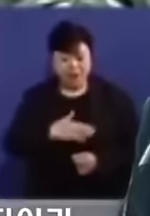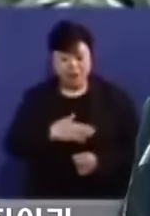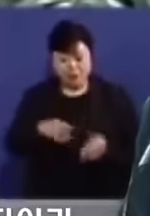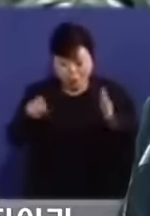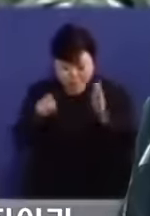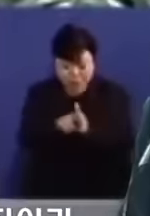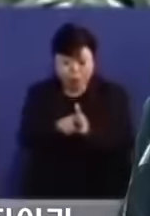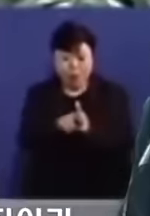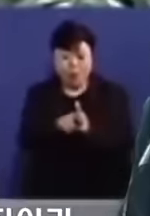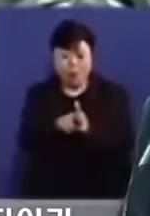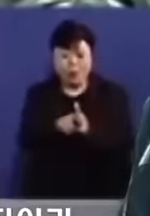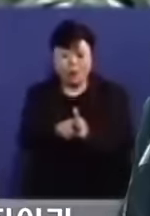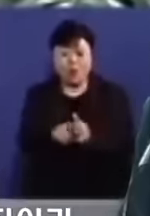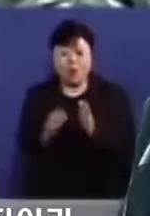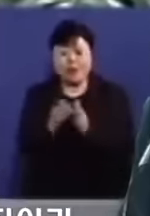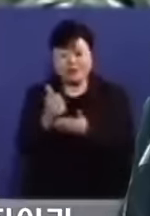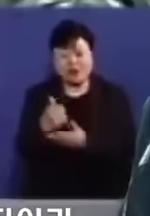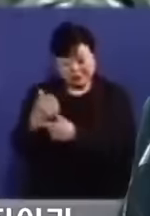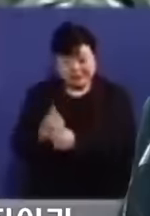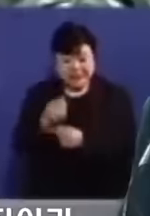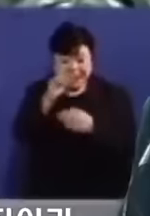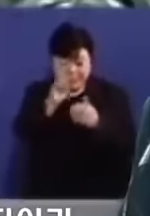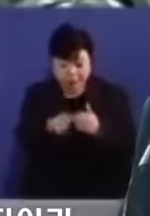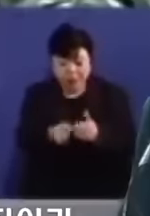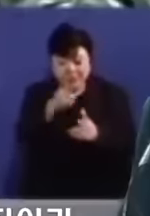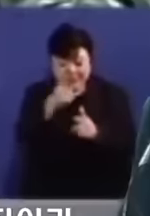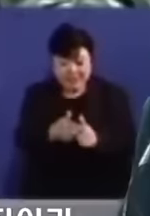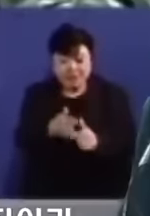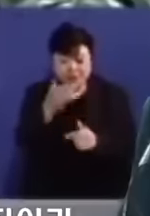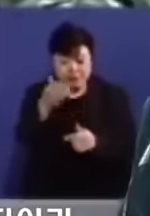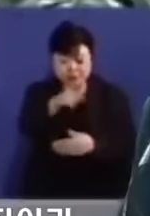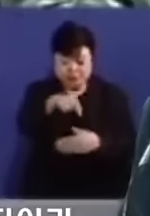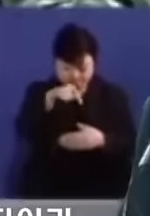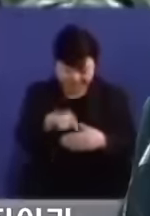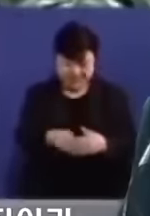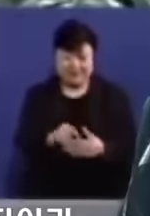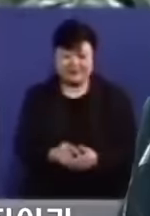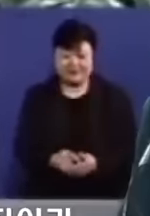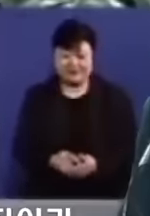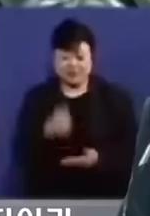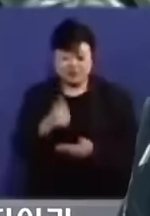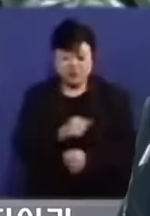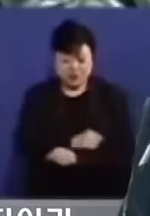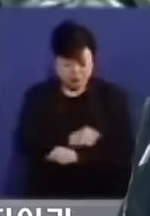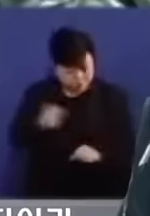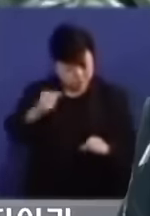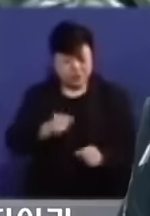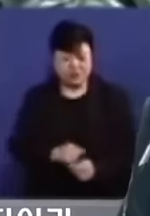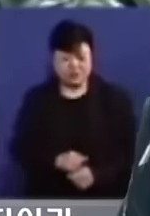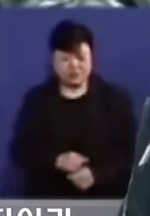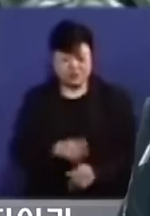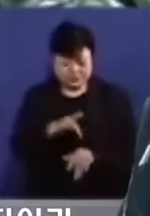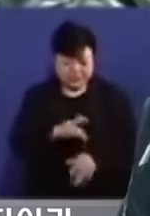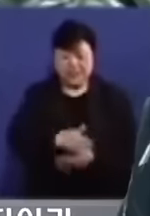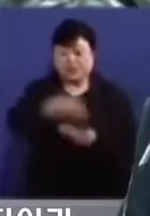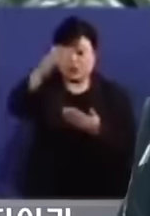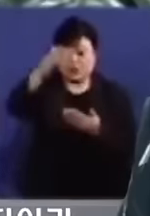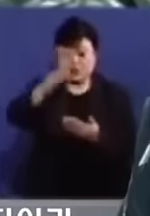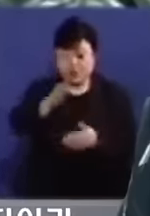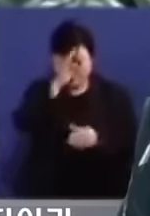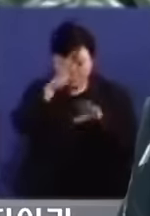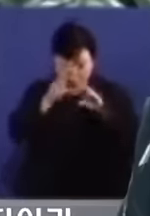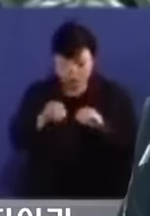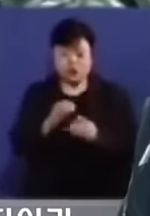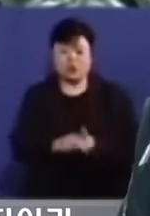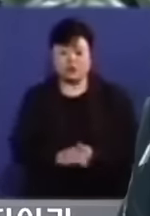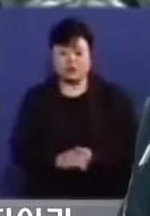믿고 환영하고 의지하면 예수님은 여러분 속에서 죄를 멸하고 사탄을 내어쫓고 병을